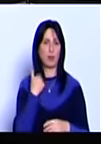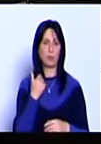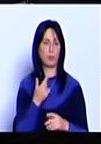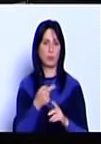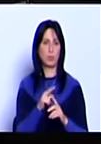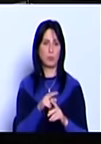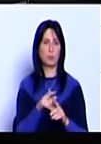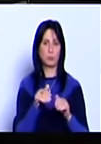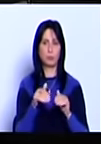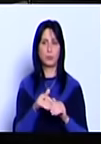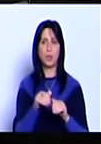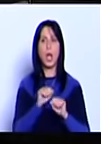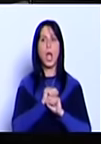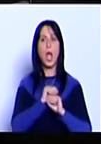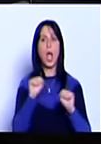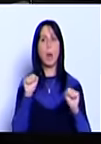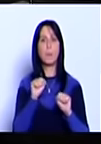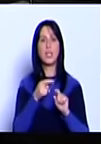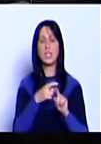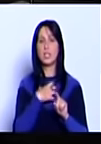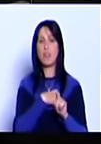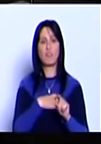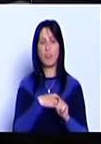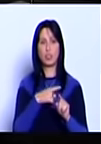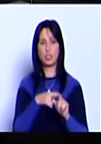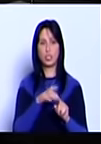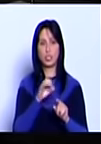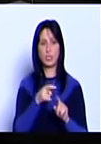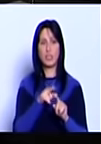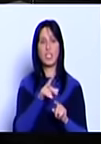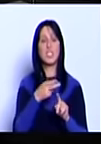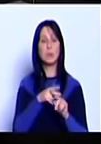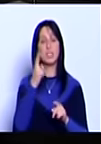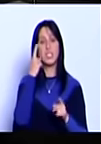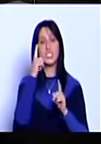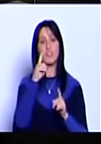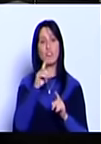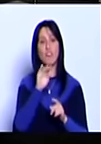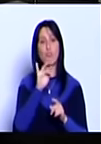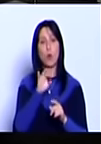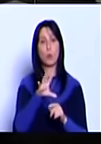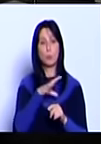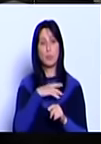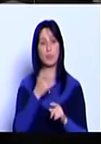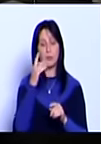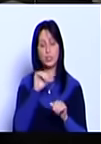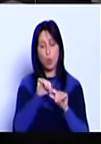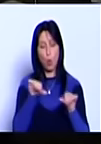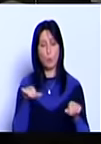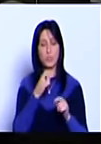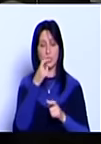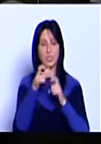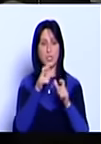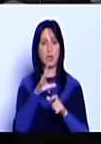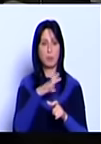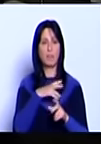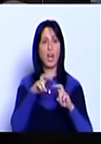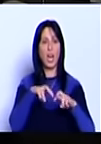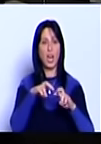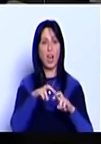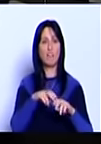დიახ, ამისთვის უნდა მოხდეს საზოგადოებრივი განხილვა. და ამიტომ იყო ინიციატორი ფორუმი იმისა, რომ მაშინ შედგეს კომისია და განვიხილოთ